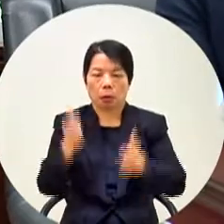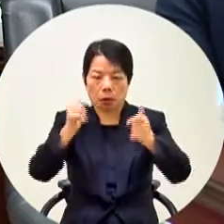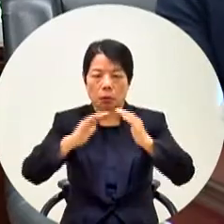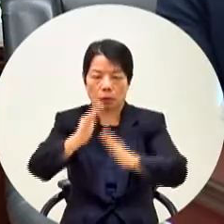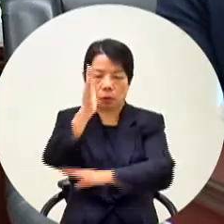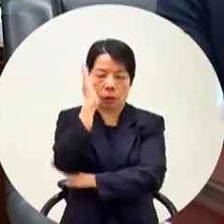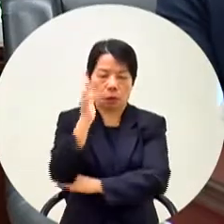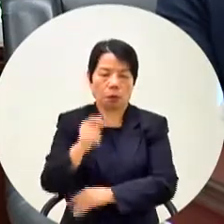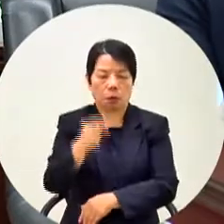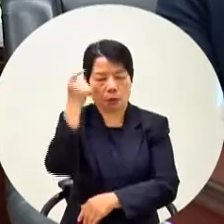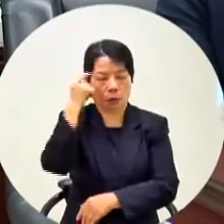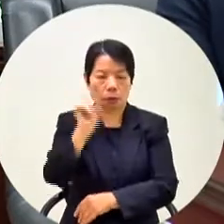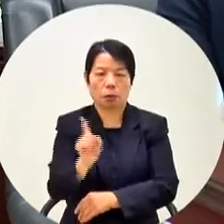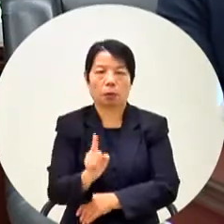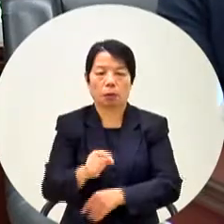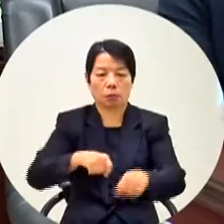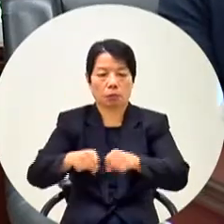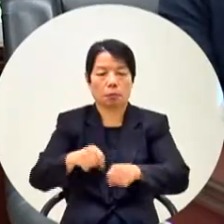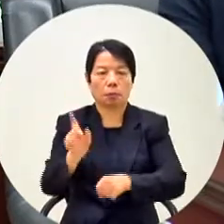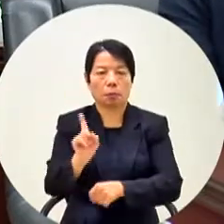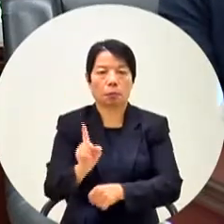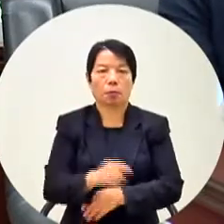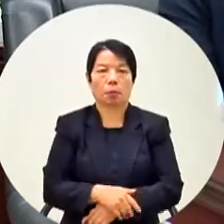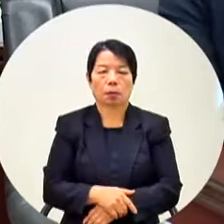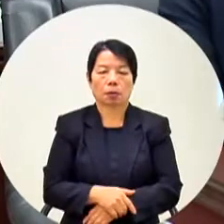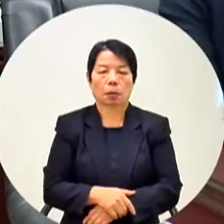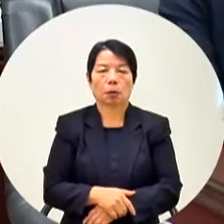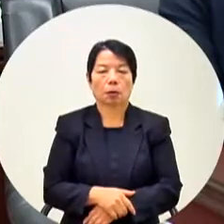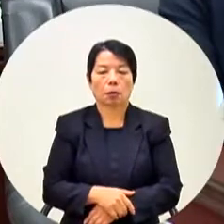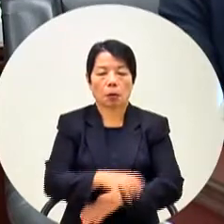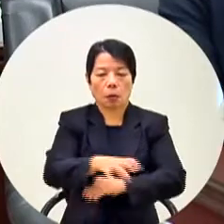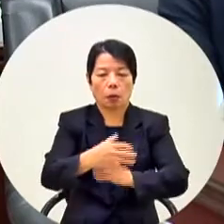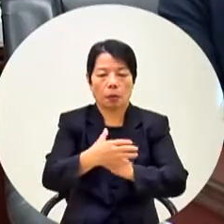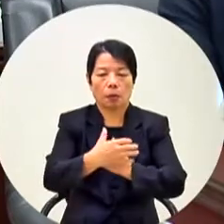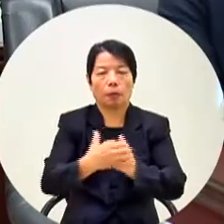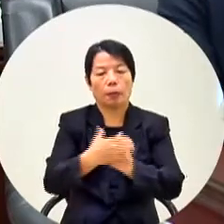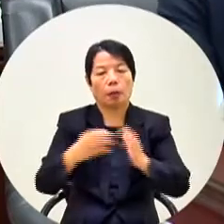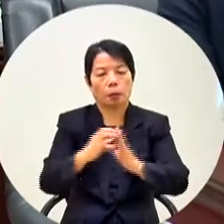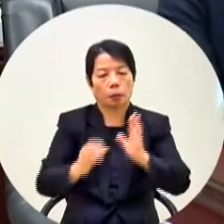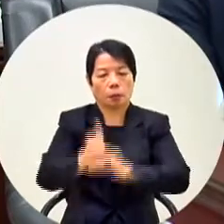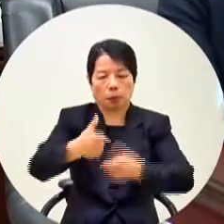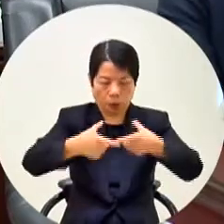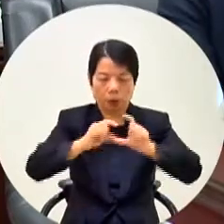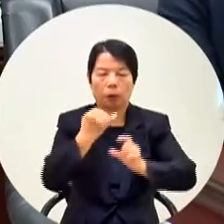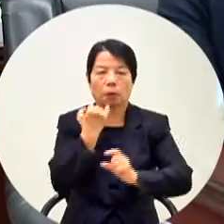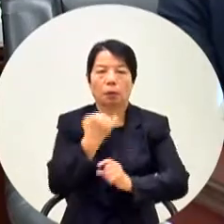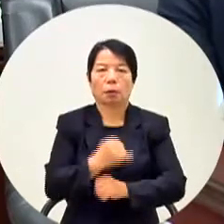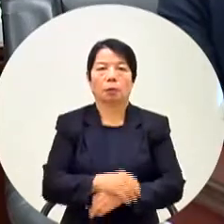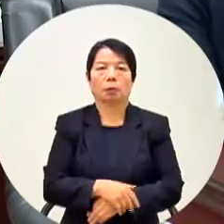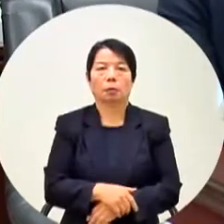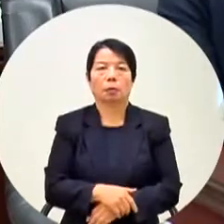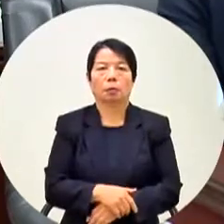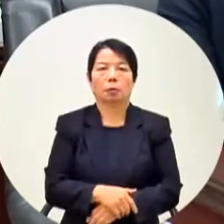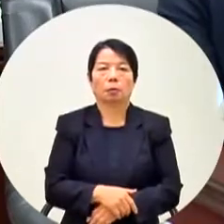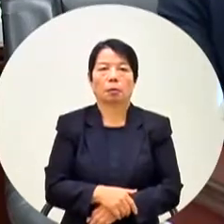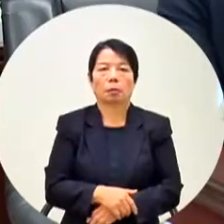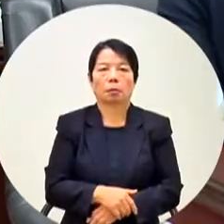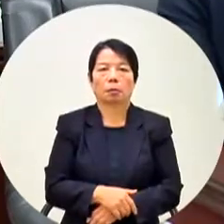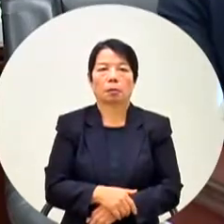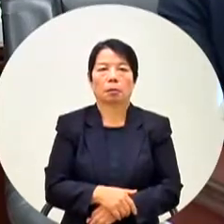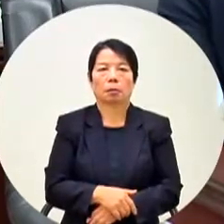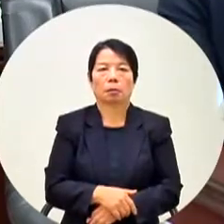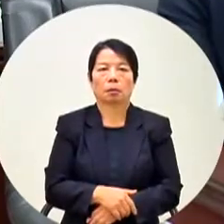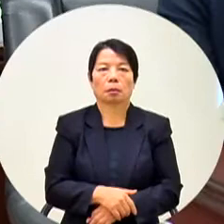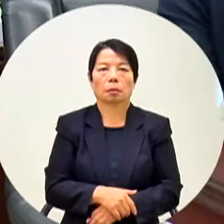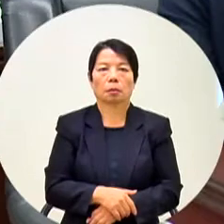有什么款的作为？你应该会当予环保局长回答无要紧，哦，咱高雄迄个市长者，是毋是